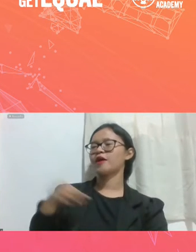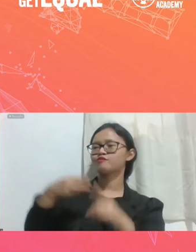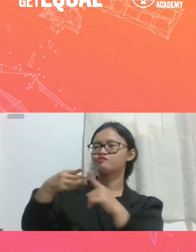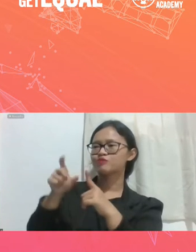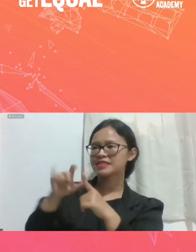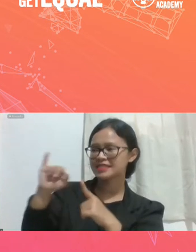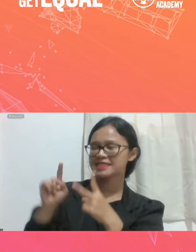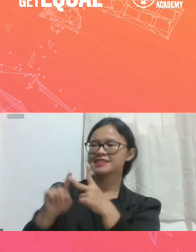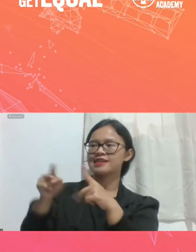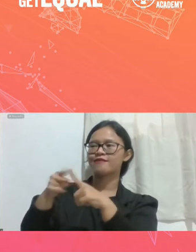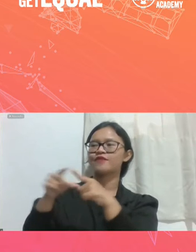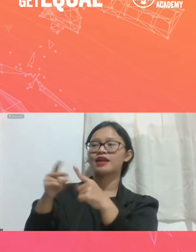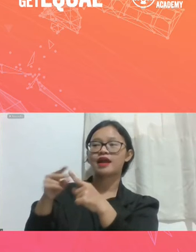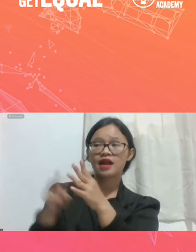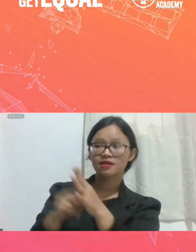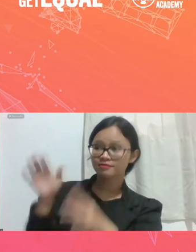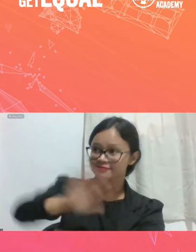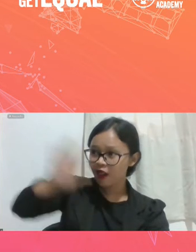Pak Farhan juga. Halo.